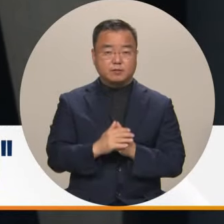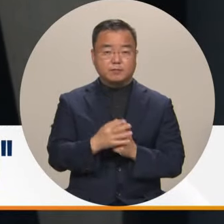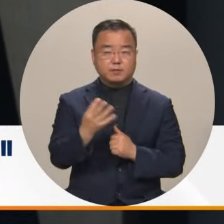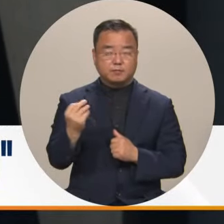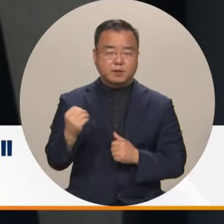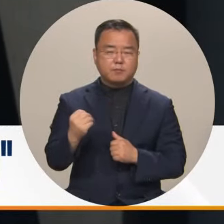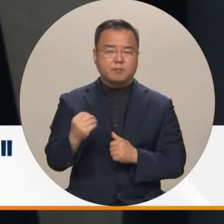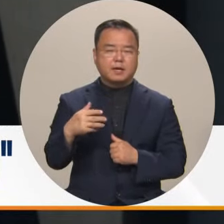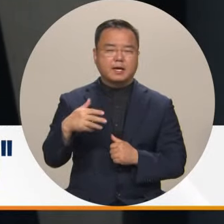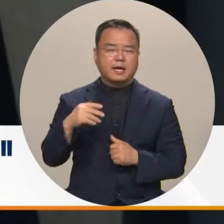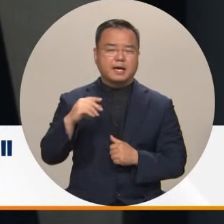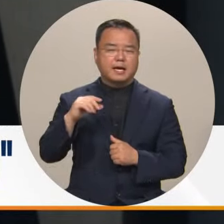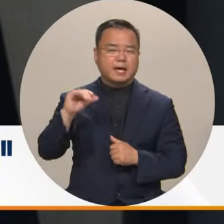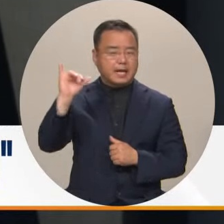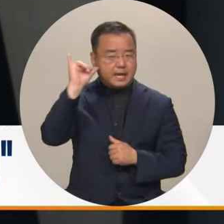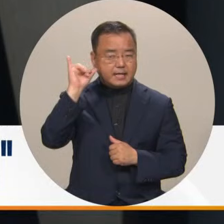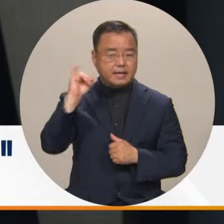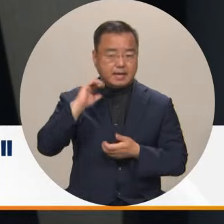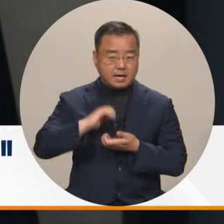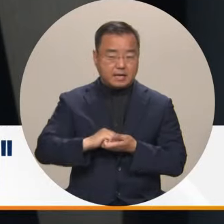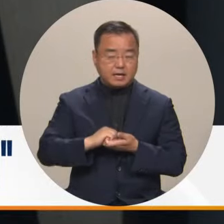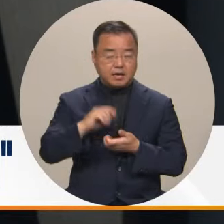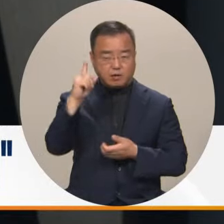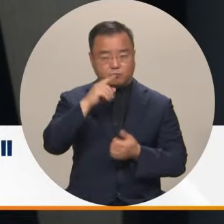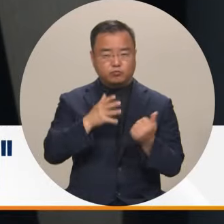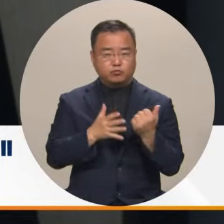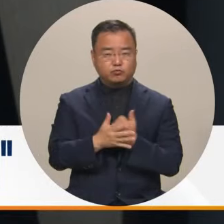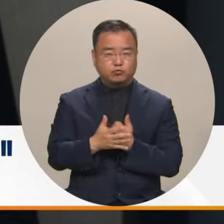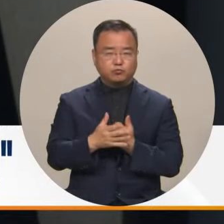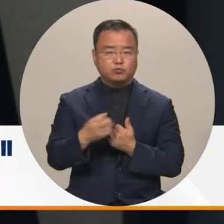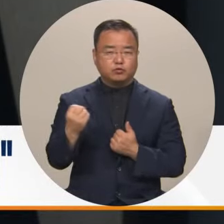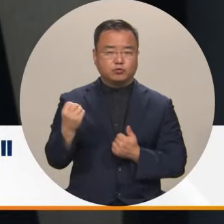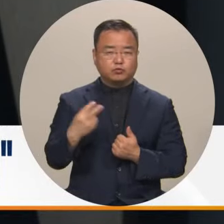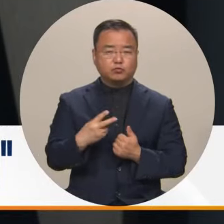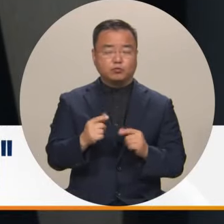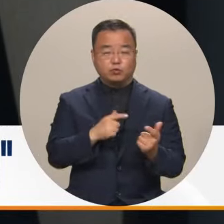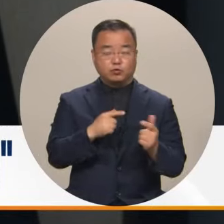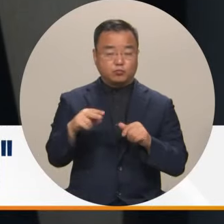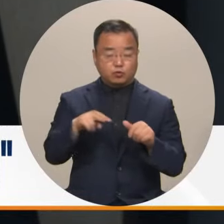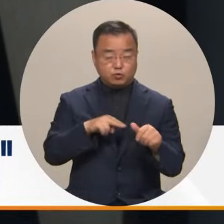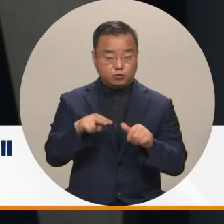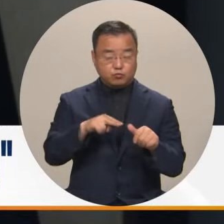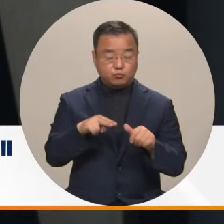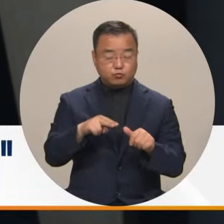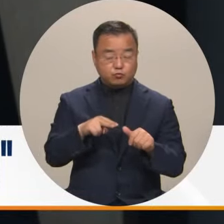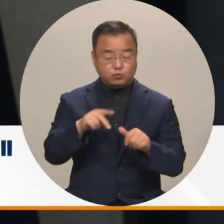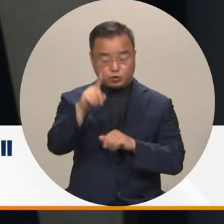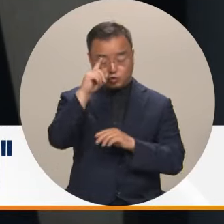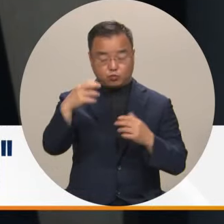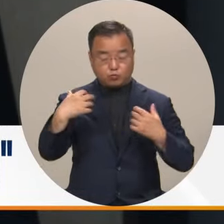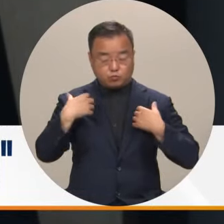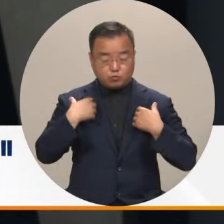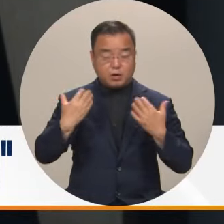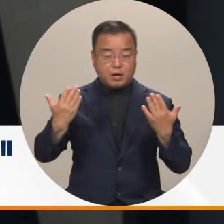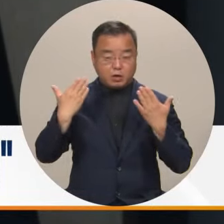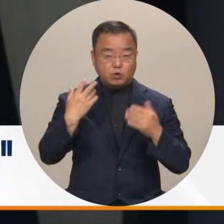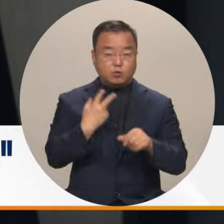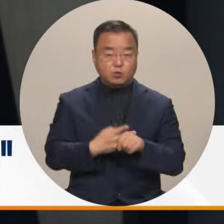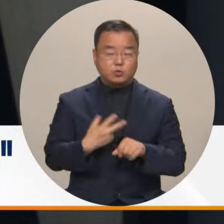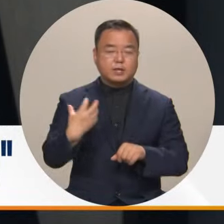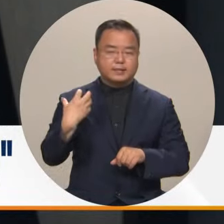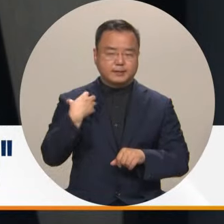한계와 그 활용이 가져올 부작용과 위험성을 줄이기 위한 정보와 학교 그리고 교사가 해야 될 역할을